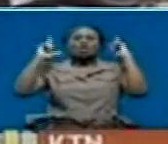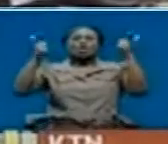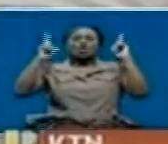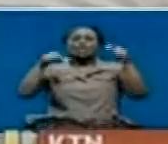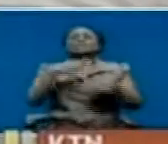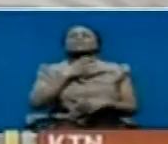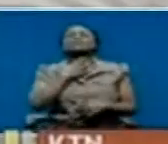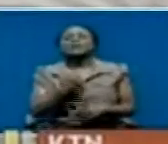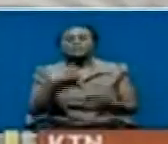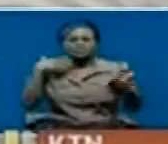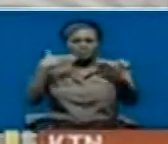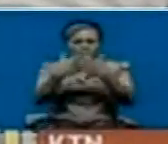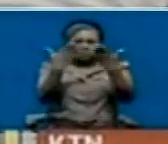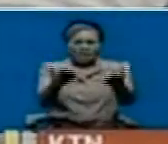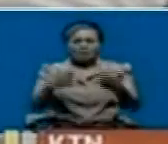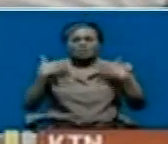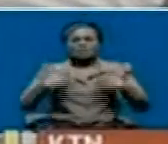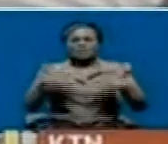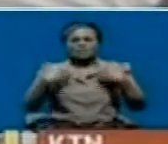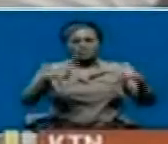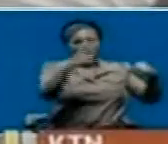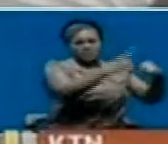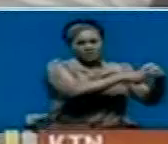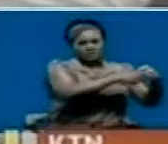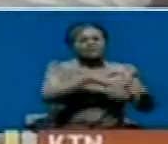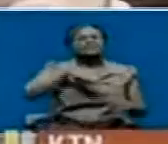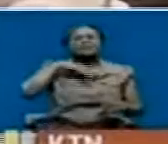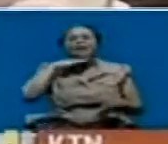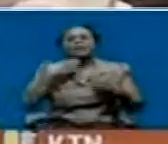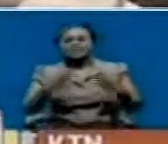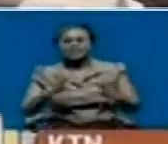tamaa. Kufikia sasa watu saba wamefariki. Saida Swale, KTN Leo.